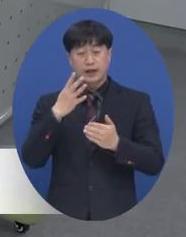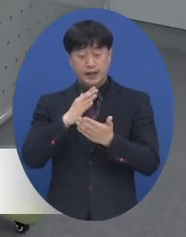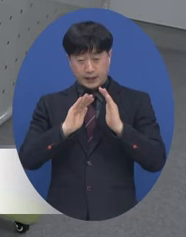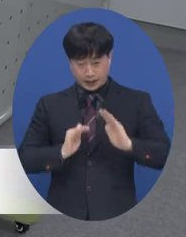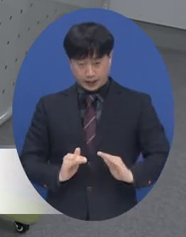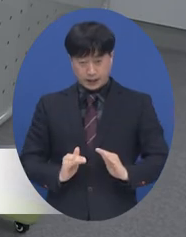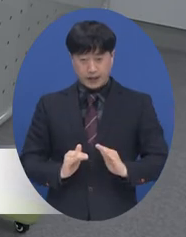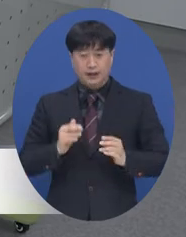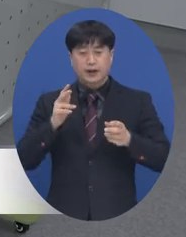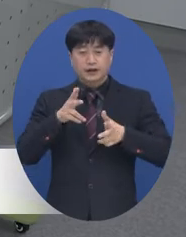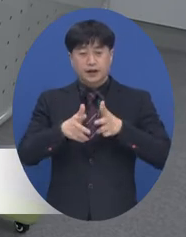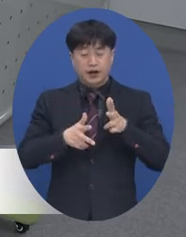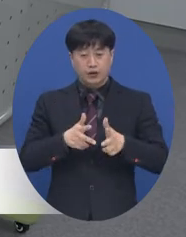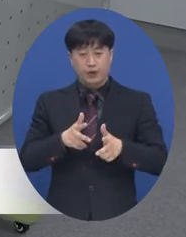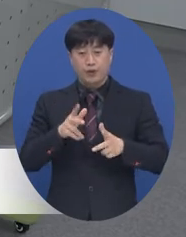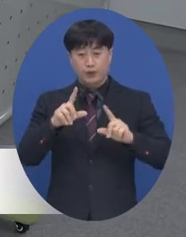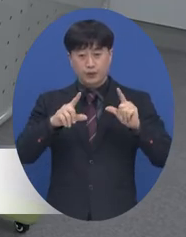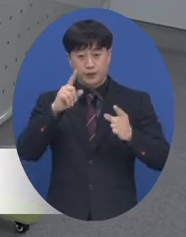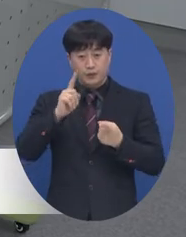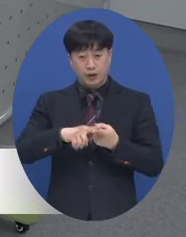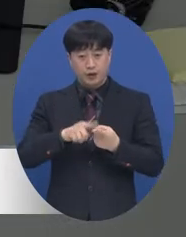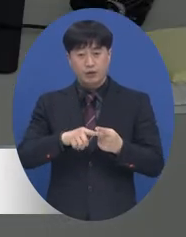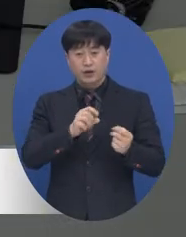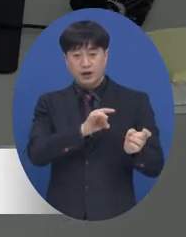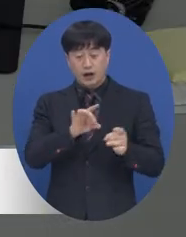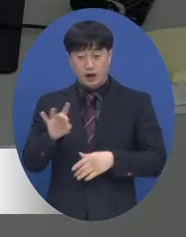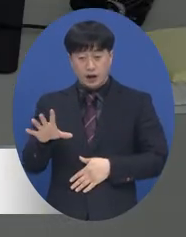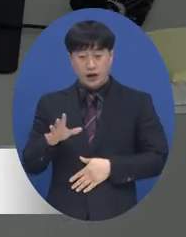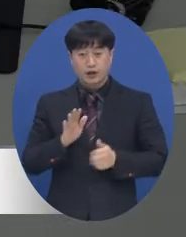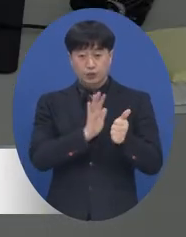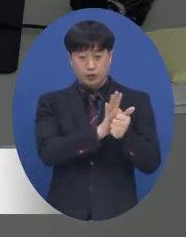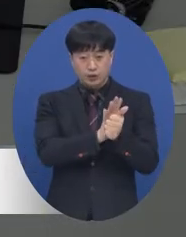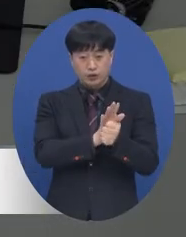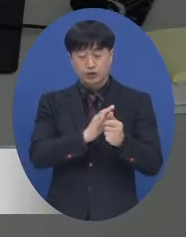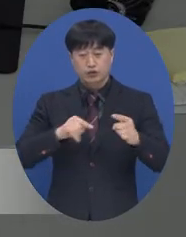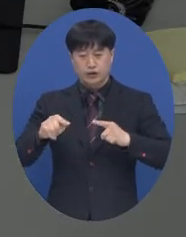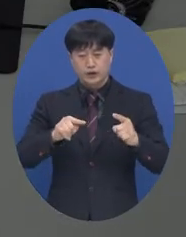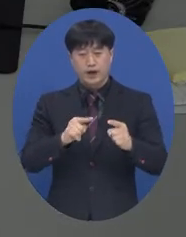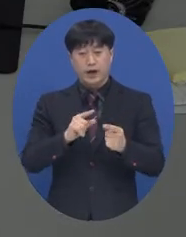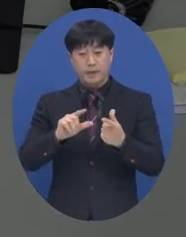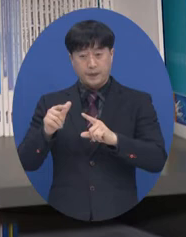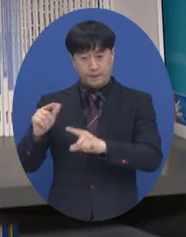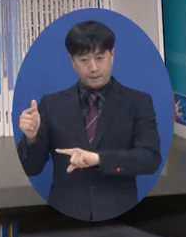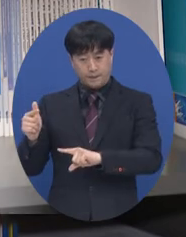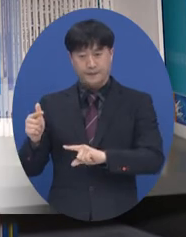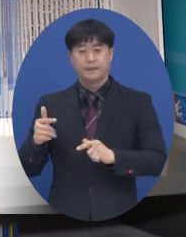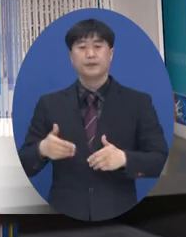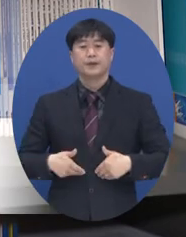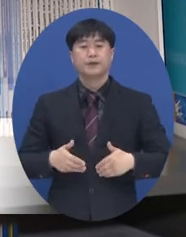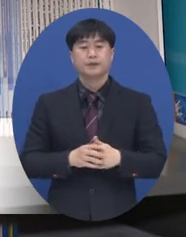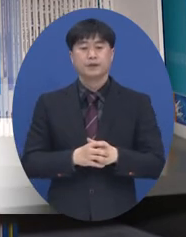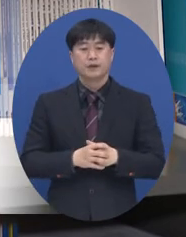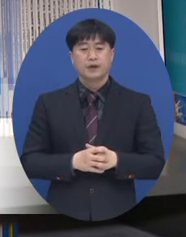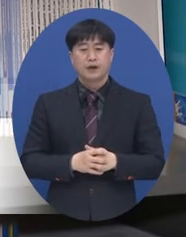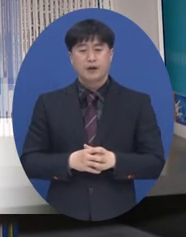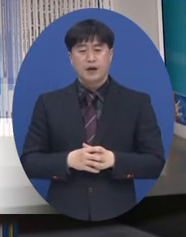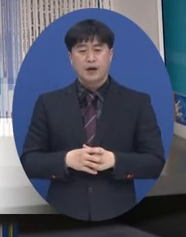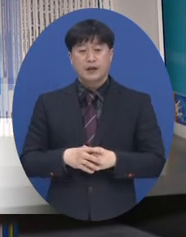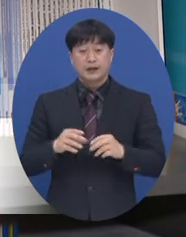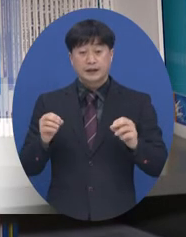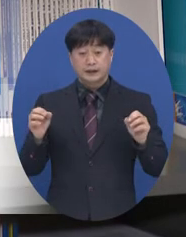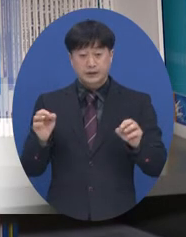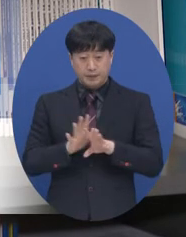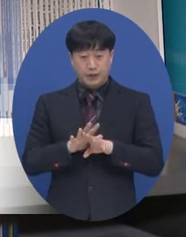걸친 산업의 생태계의 따른 각 지원정책을 다 이해한다 고 제안했습니다 일시적 경영 악화와 신규